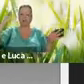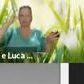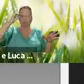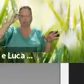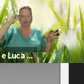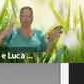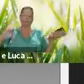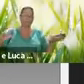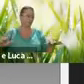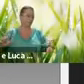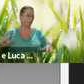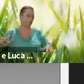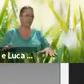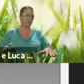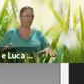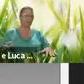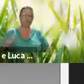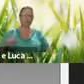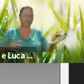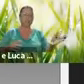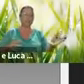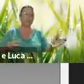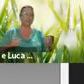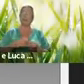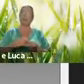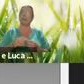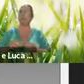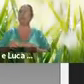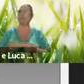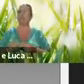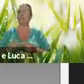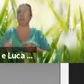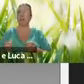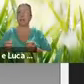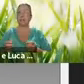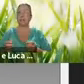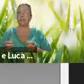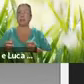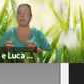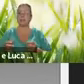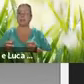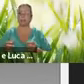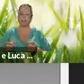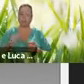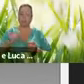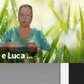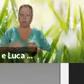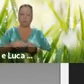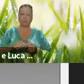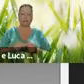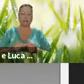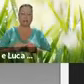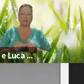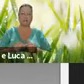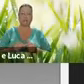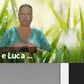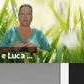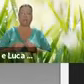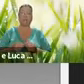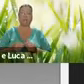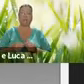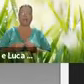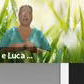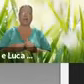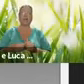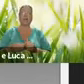quando fa la pittura, l'ho visto, ho domandato a lui, ma perché tu togli le scarpe quando fai la